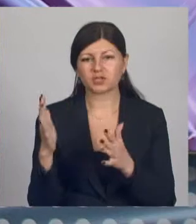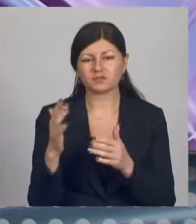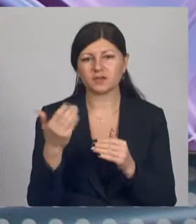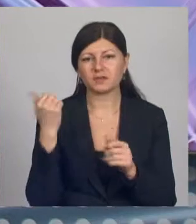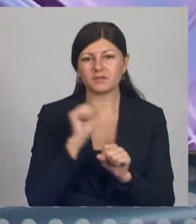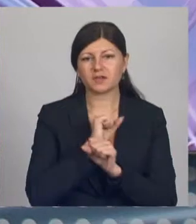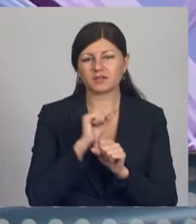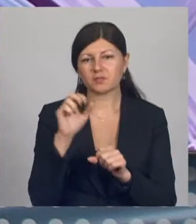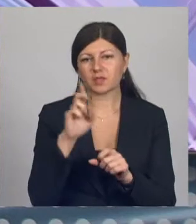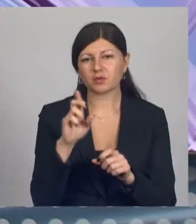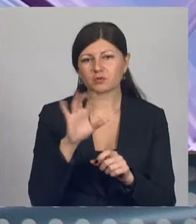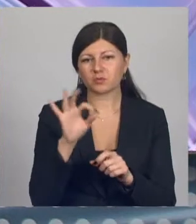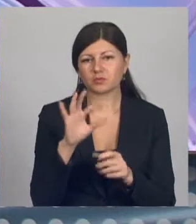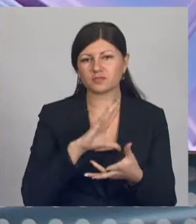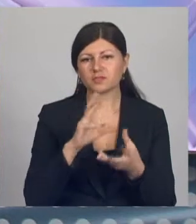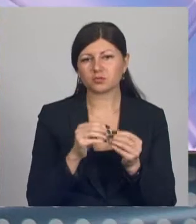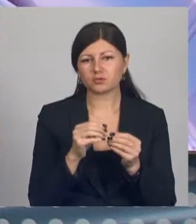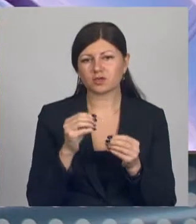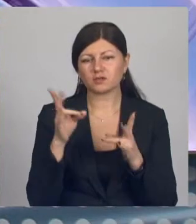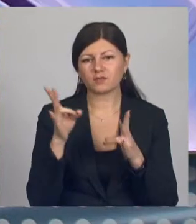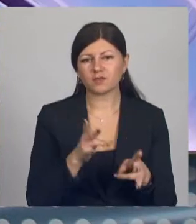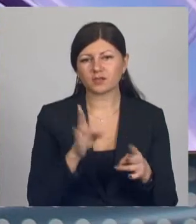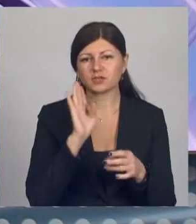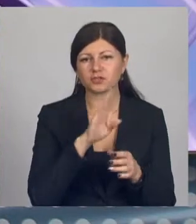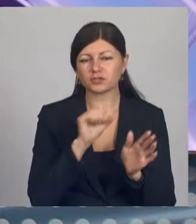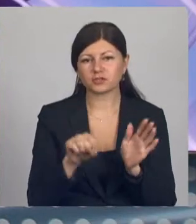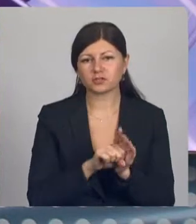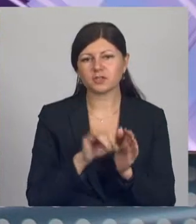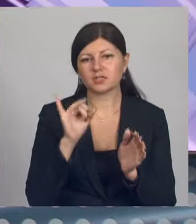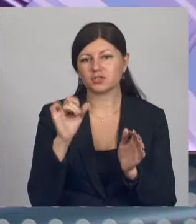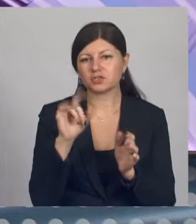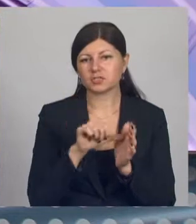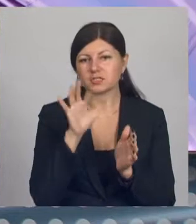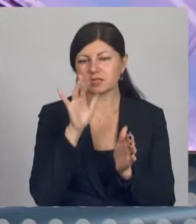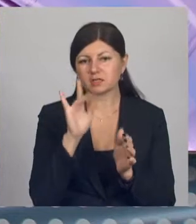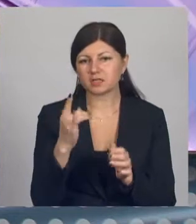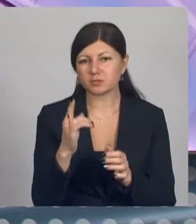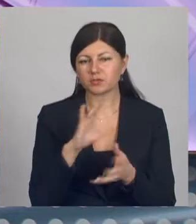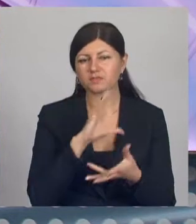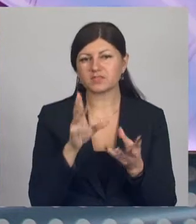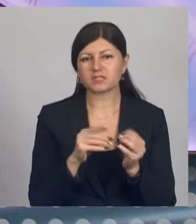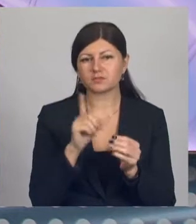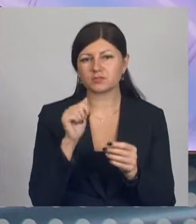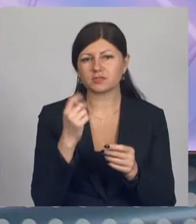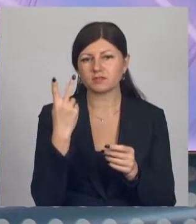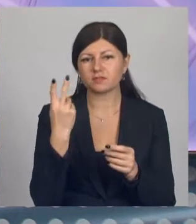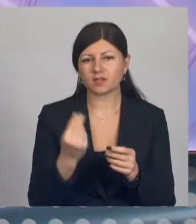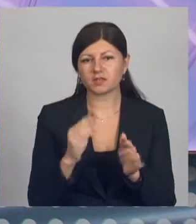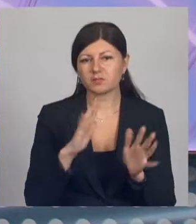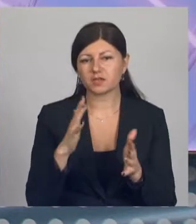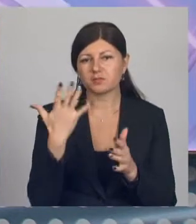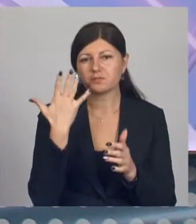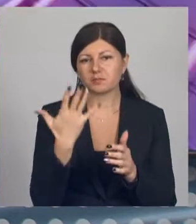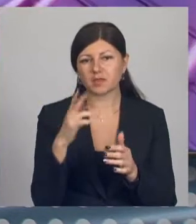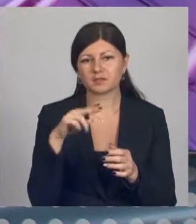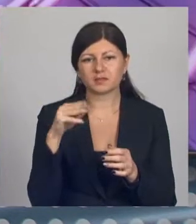В минувшие выходные в Белгородской области в результате аварии скончалась женщина с 6-летним ребенком. Всего в регионе за два прошедших дня произошло